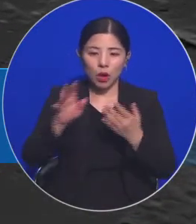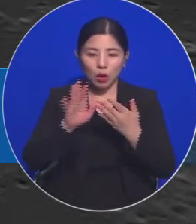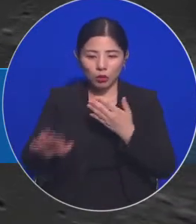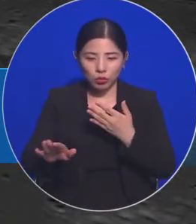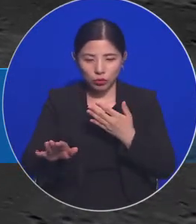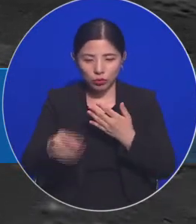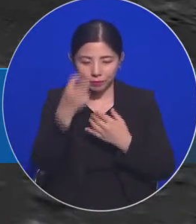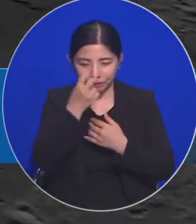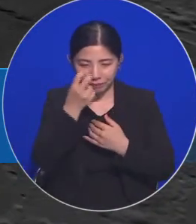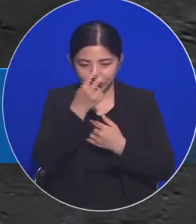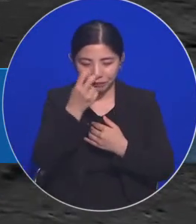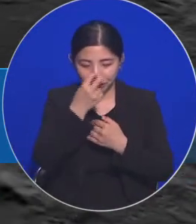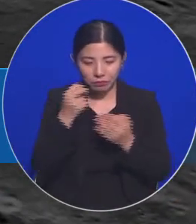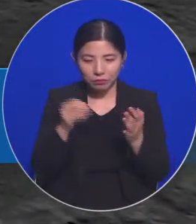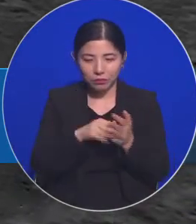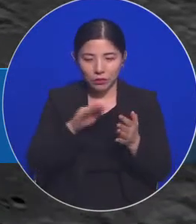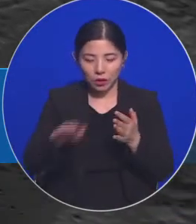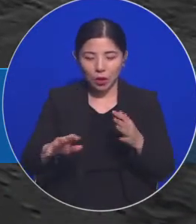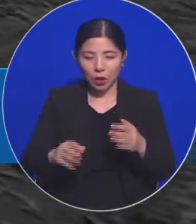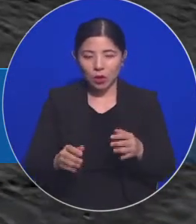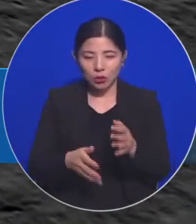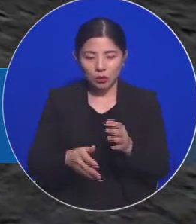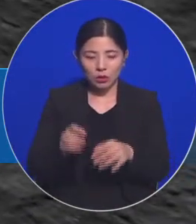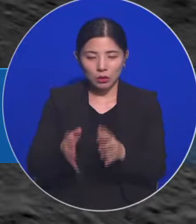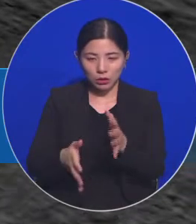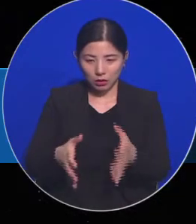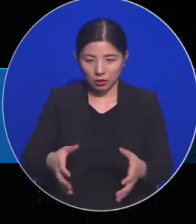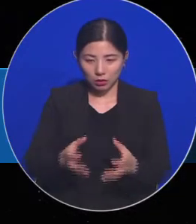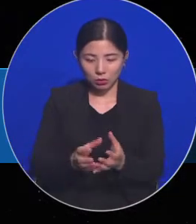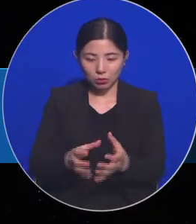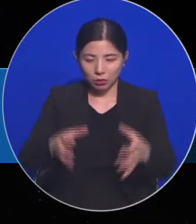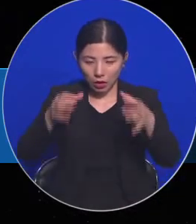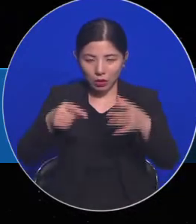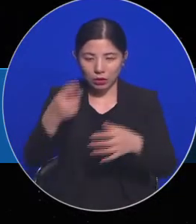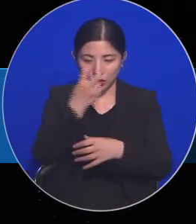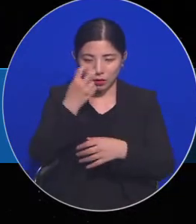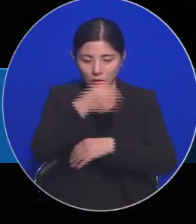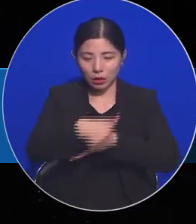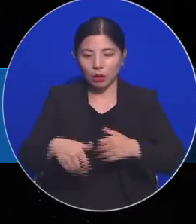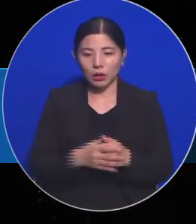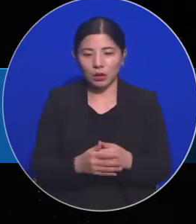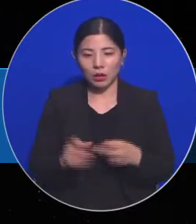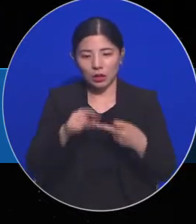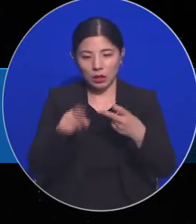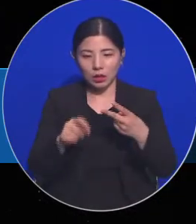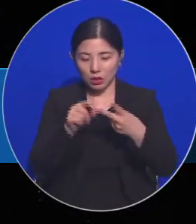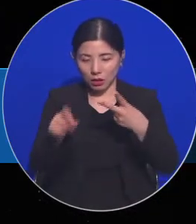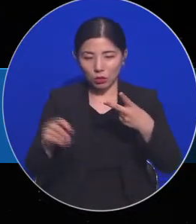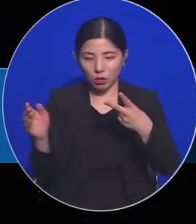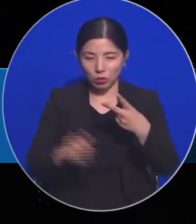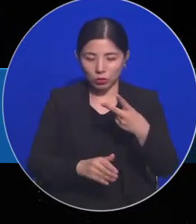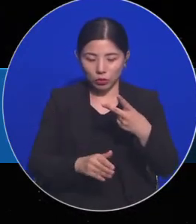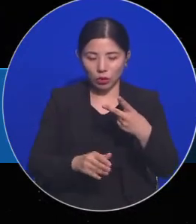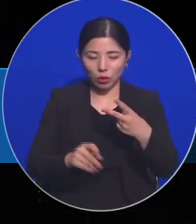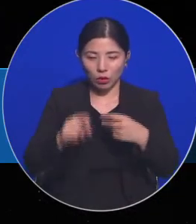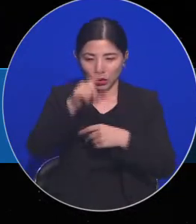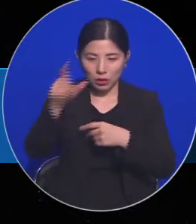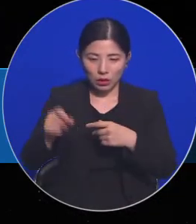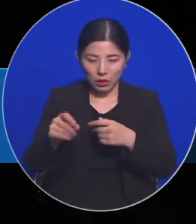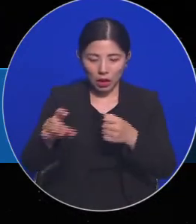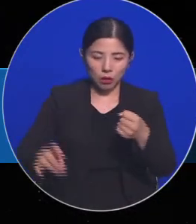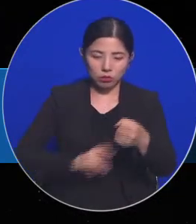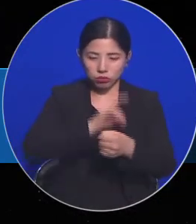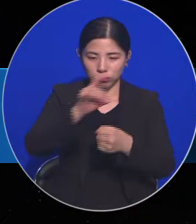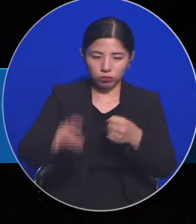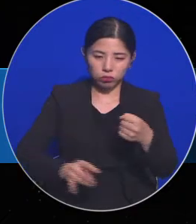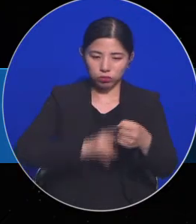동작을 점검하고 본체 기능 시험을 진행할 계획입니다. 이어 2월부터 달 상공 100km 임무 궤도를 하루에